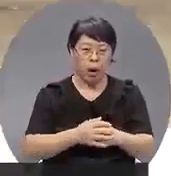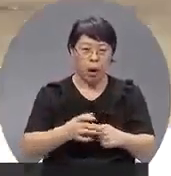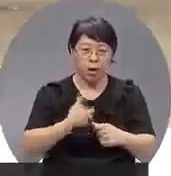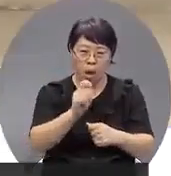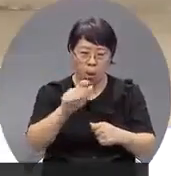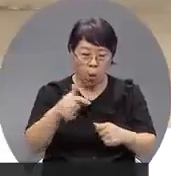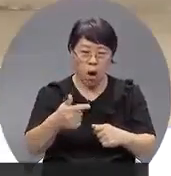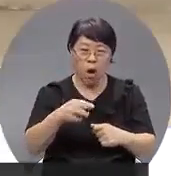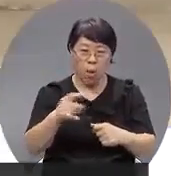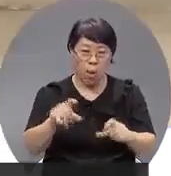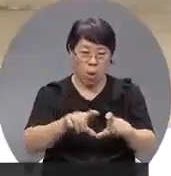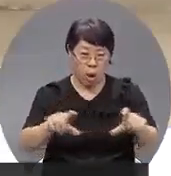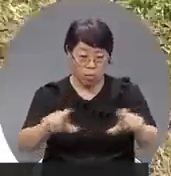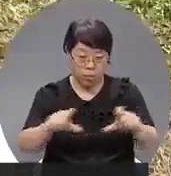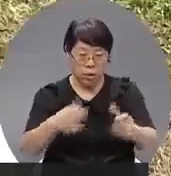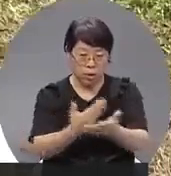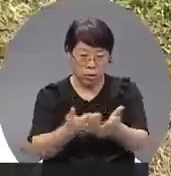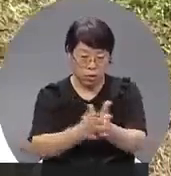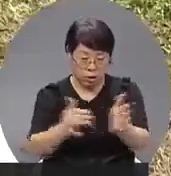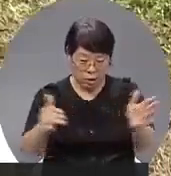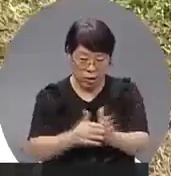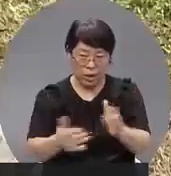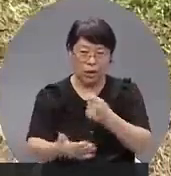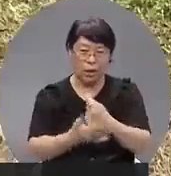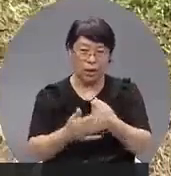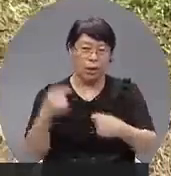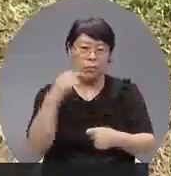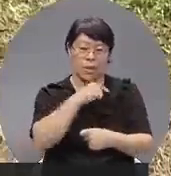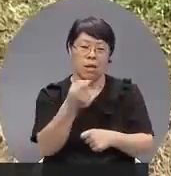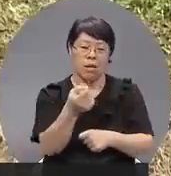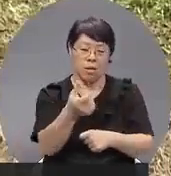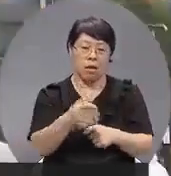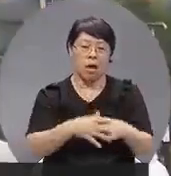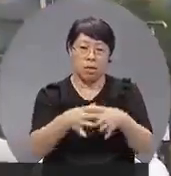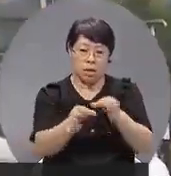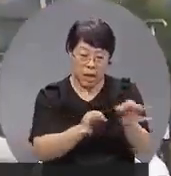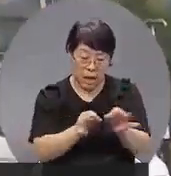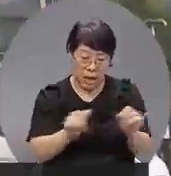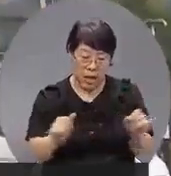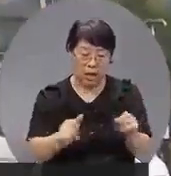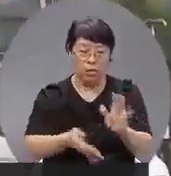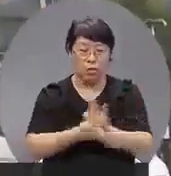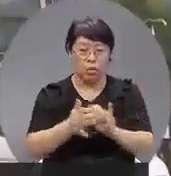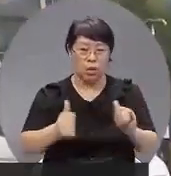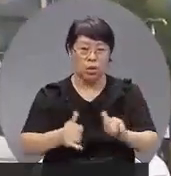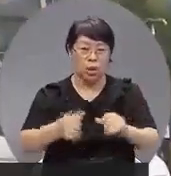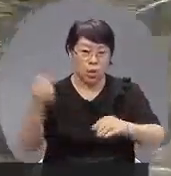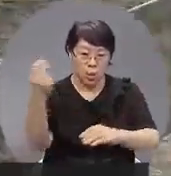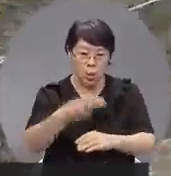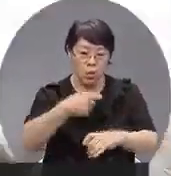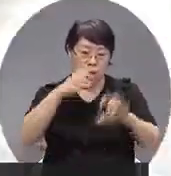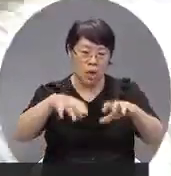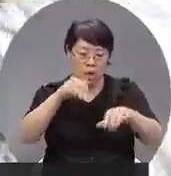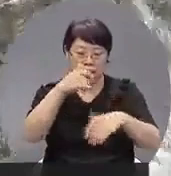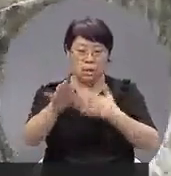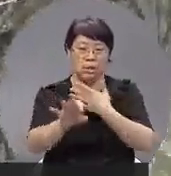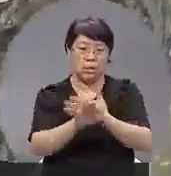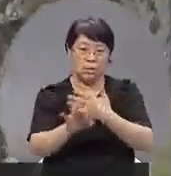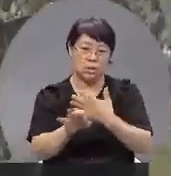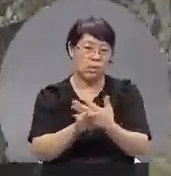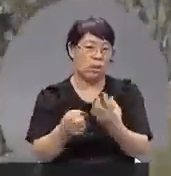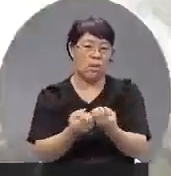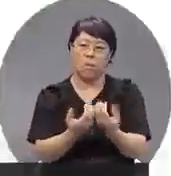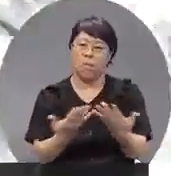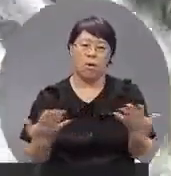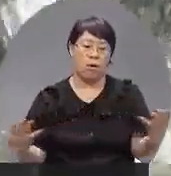정비 공사가 끝나 피해가 거의 없었습니다. 상인과 주민들은 이달 안에라도 또 비가 쏟아지면